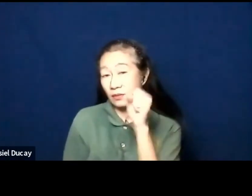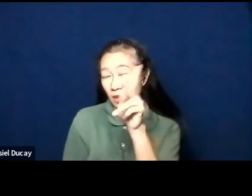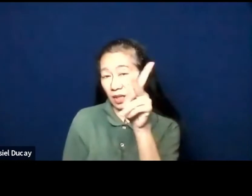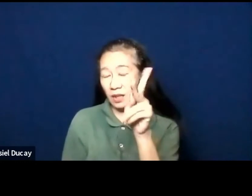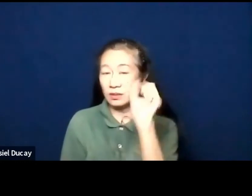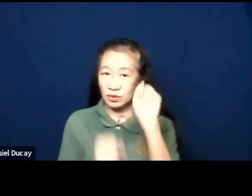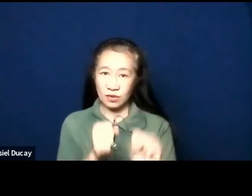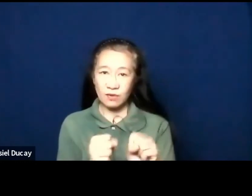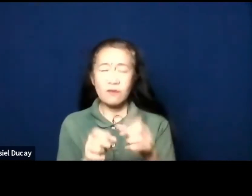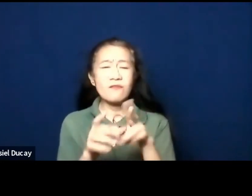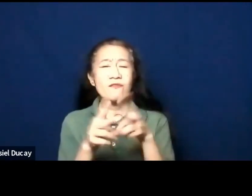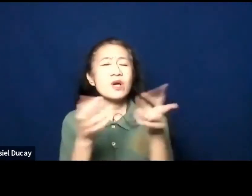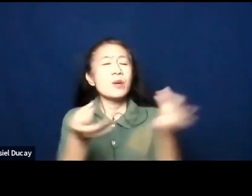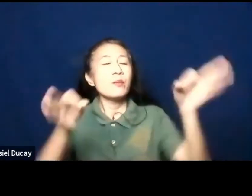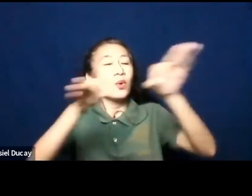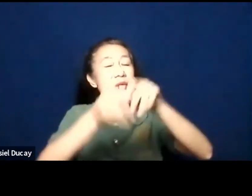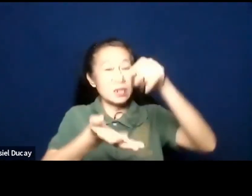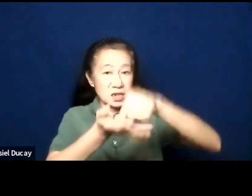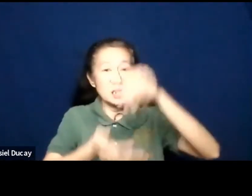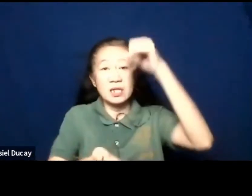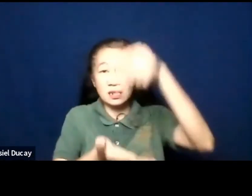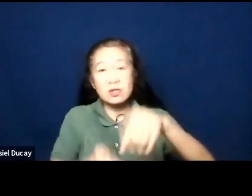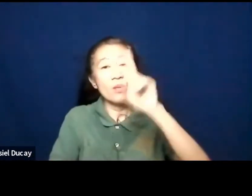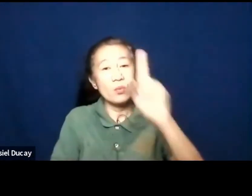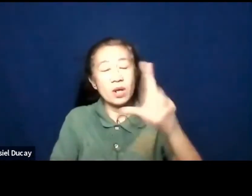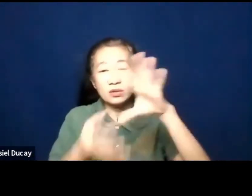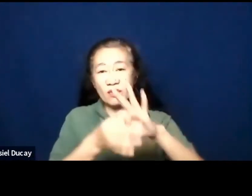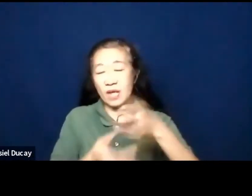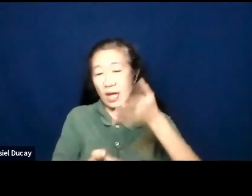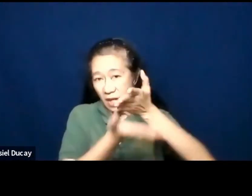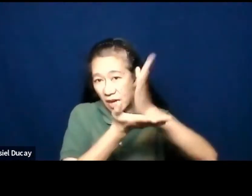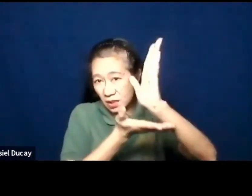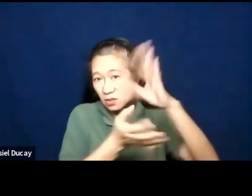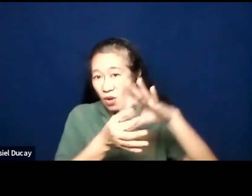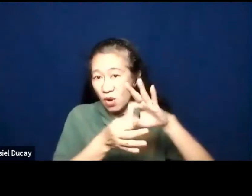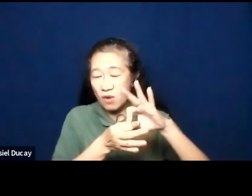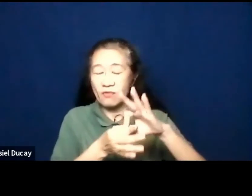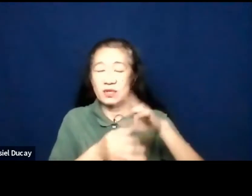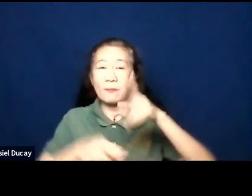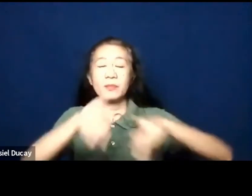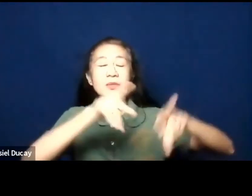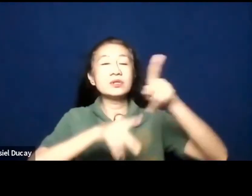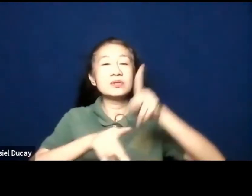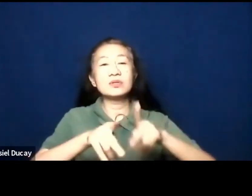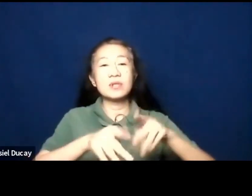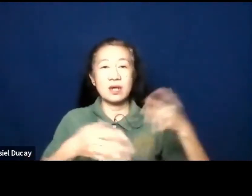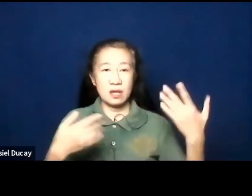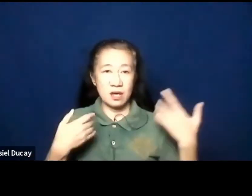Okay? So napaka-importante nito, ito ay isa sa mga karapatan ng mga taong